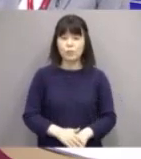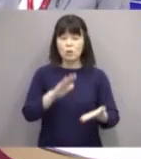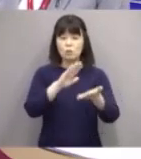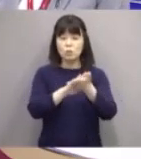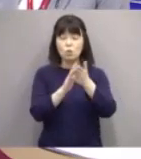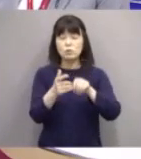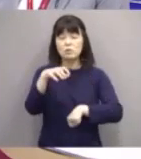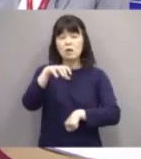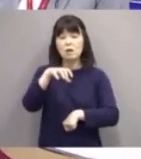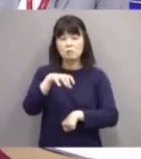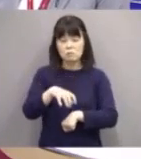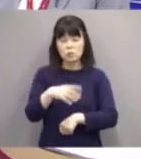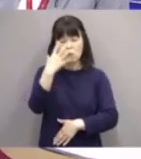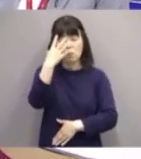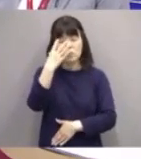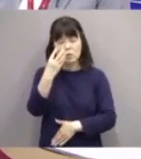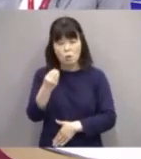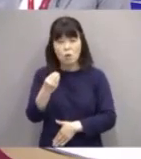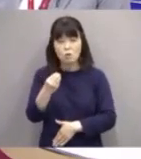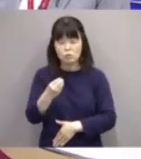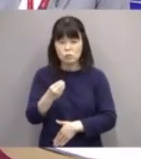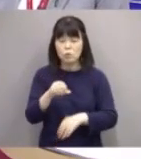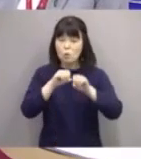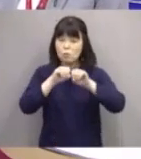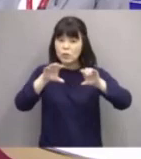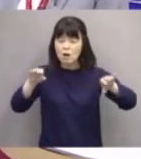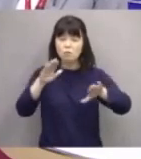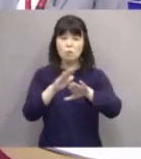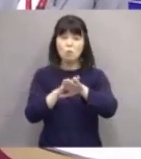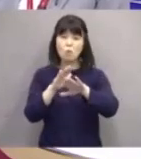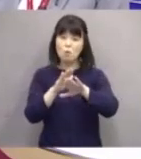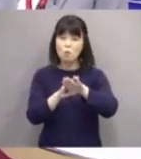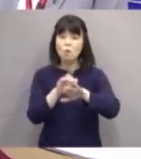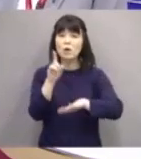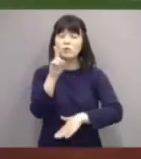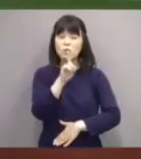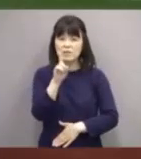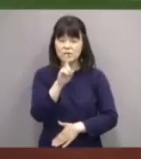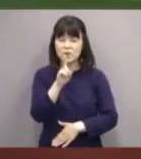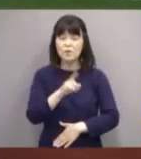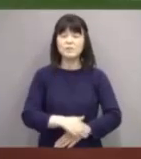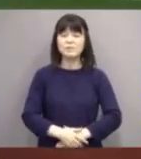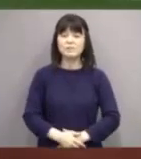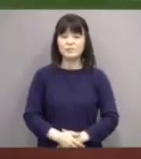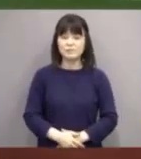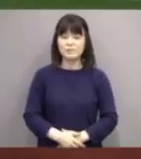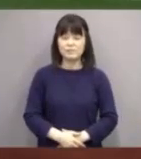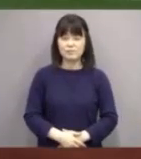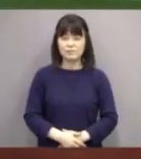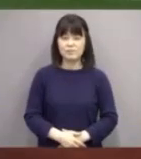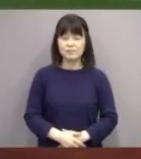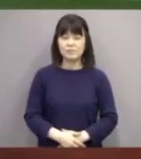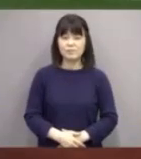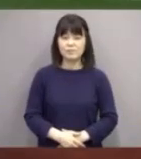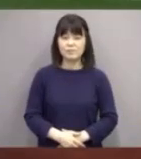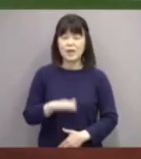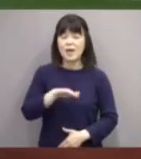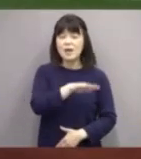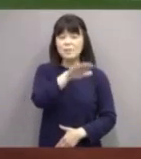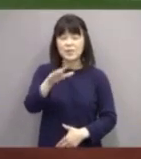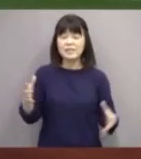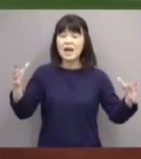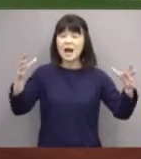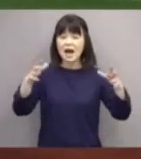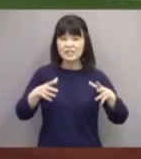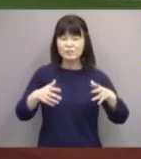こういったさまざまな魅力をどんな方法で PR しているんでしょうか。 幼稚園 PR イベントみんな集